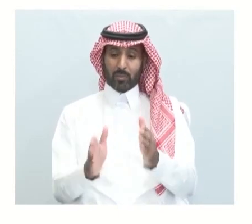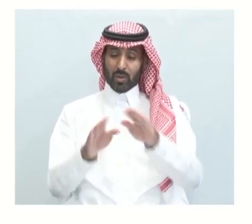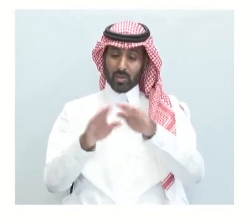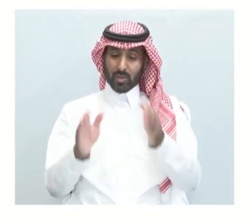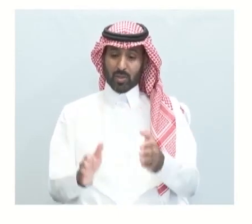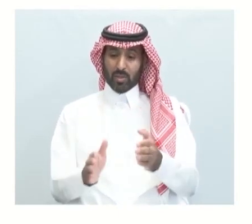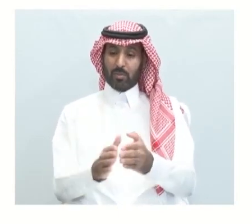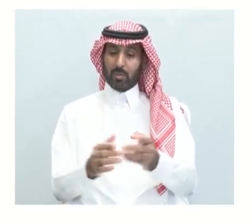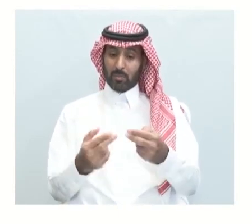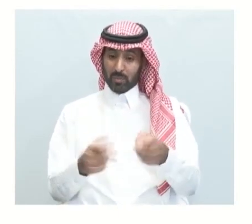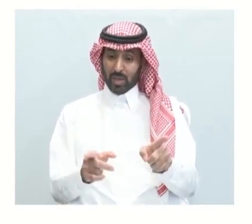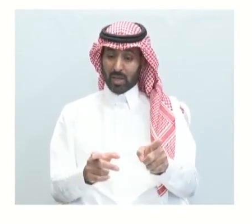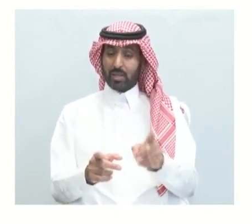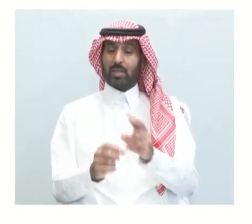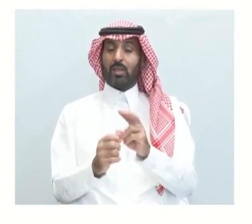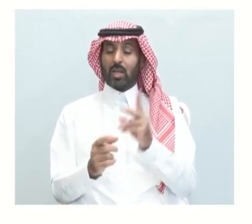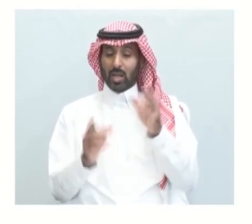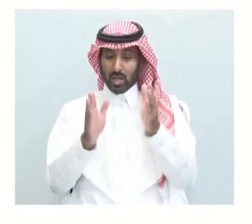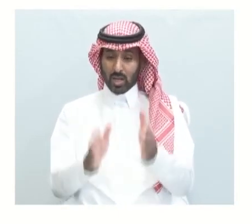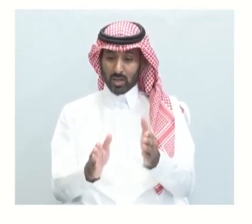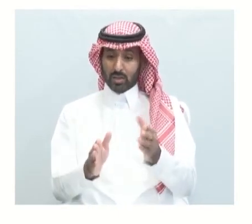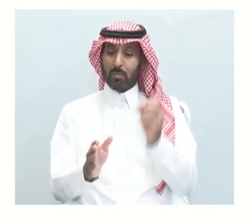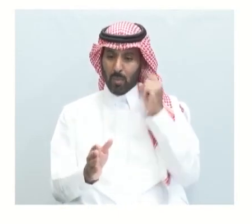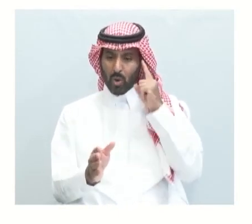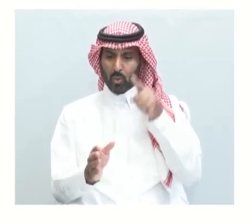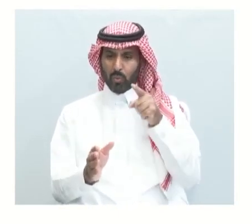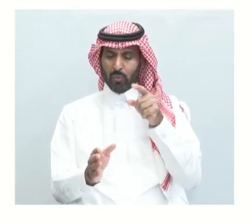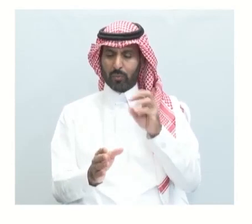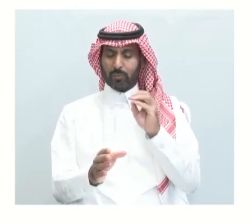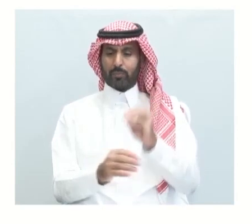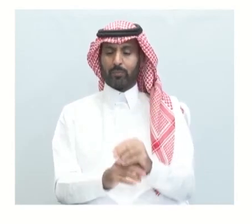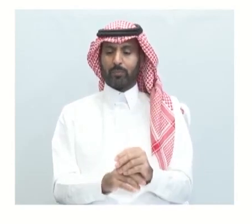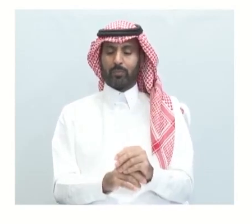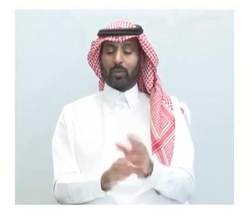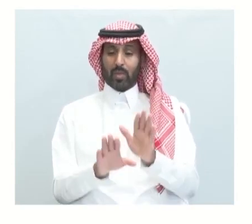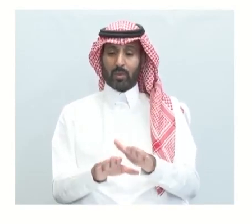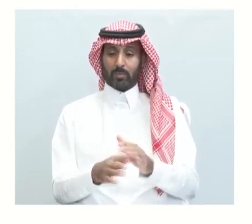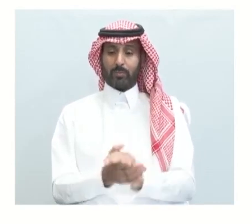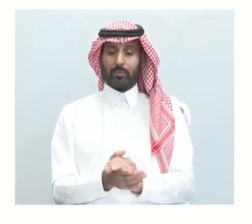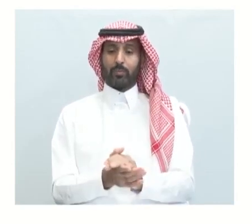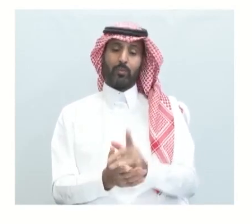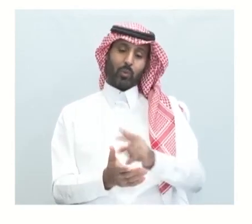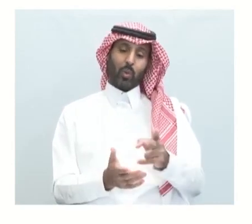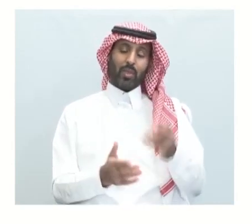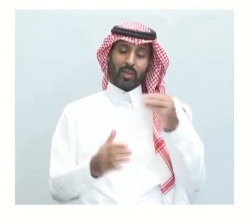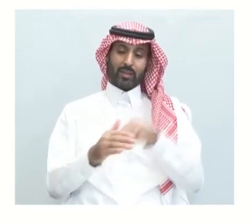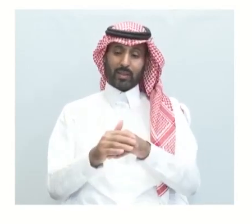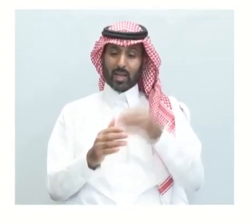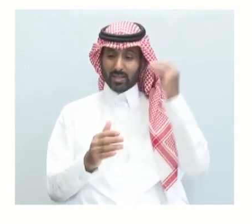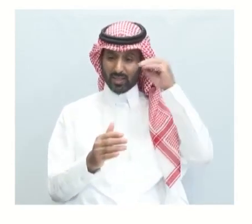الثابته من بدايه التعريف يكون الحجم معلوم اذا حجم الذاكره ثابت انواع ذاكره تخزين